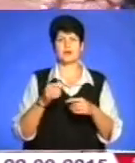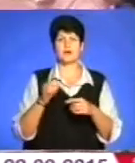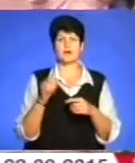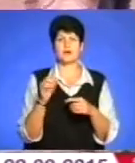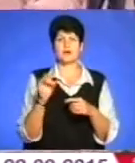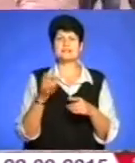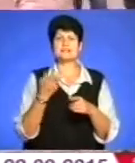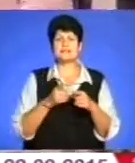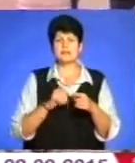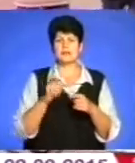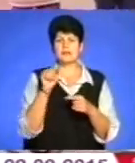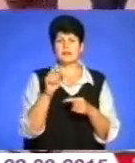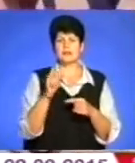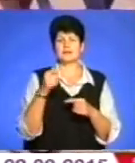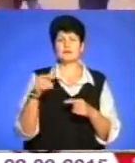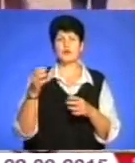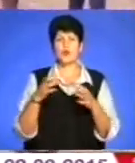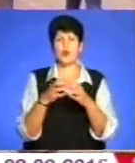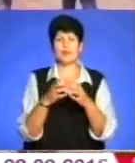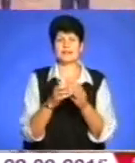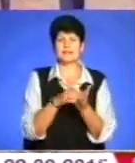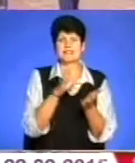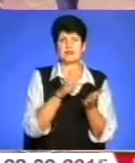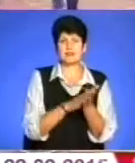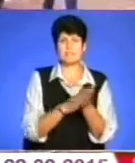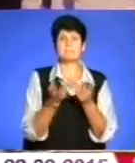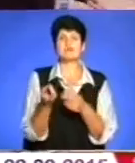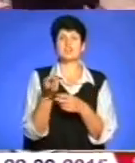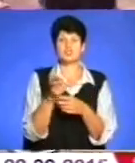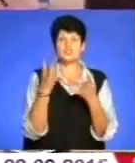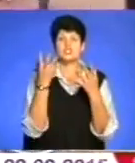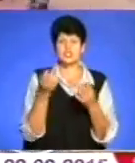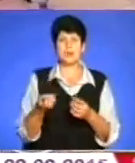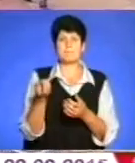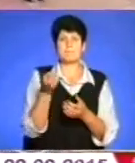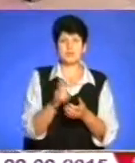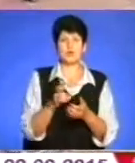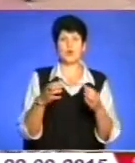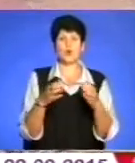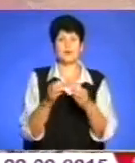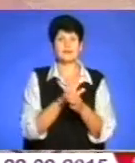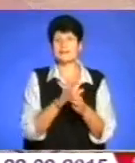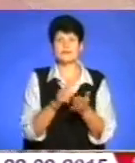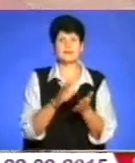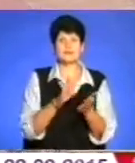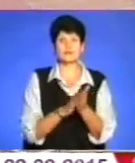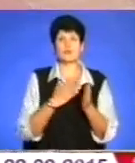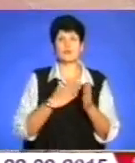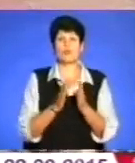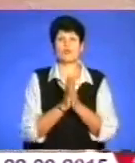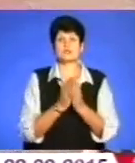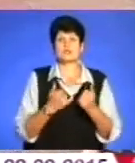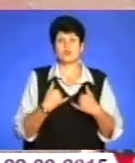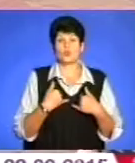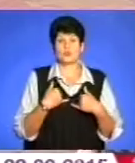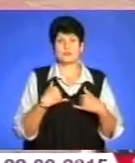що команди, які зареєструвалися, всі прийшли, і ще додатково прийшли команди, які не зареєстровані, і просили у нас намети. Тому у